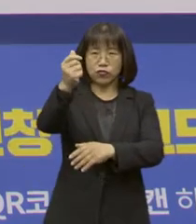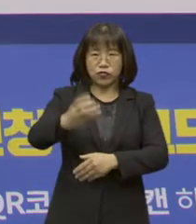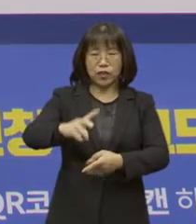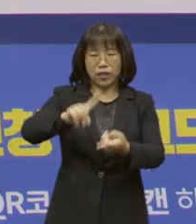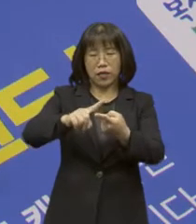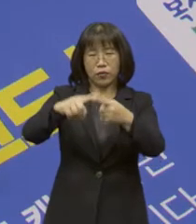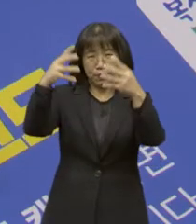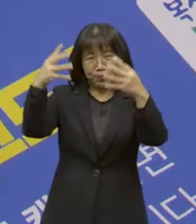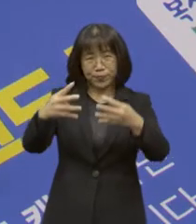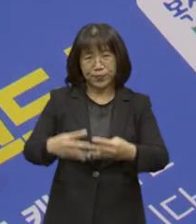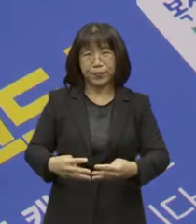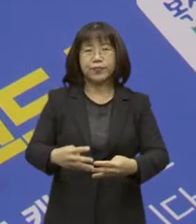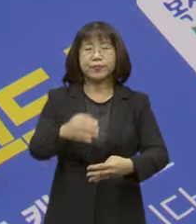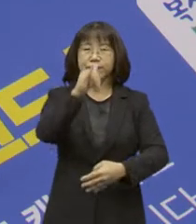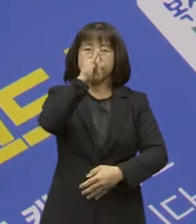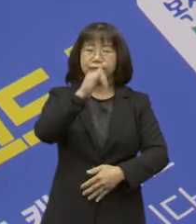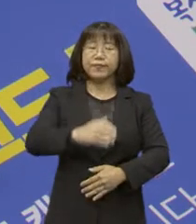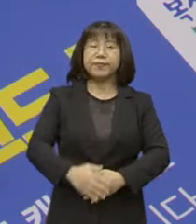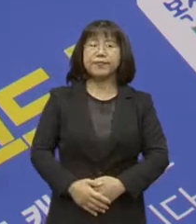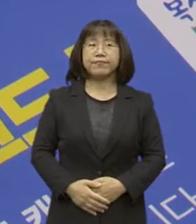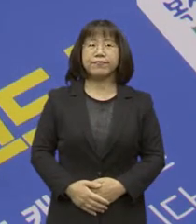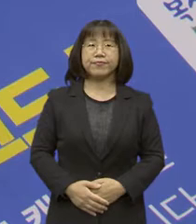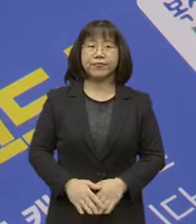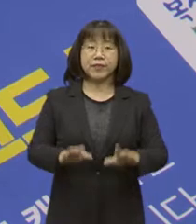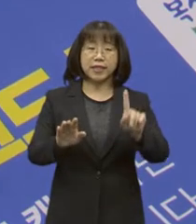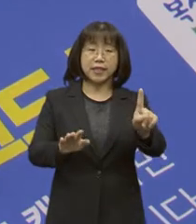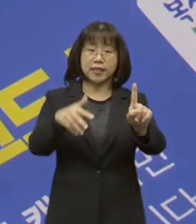출생연도 끝자리에 따른 요일제로 운영됩니다.